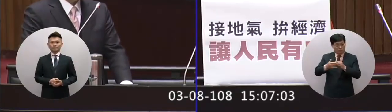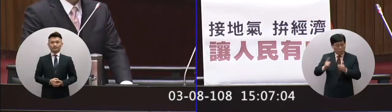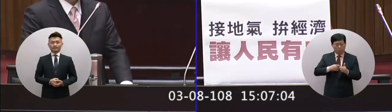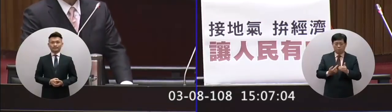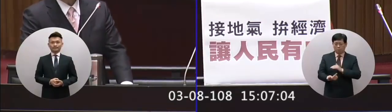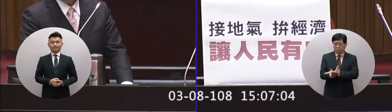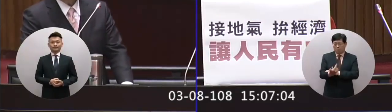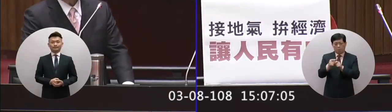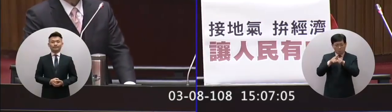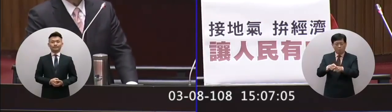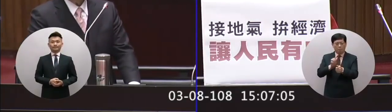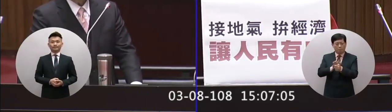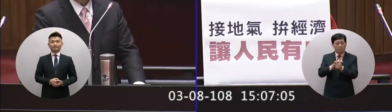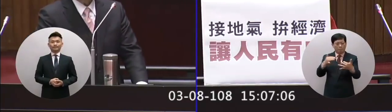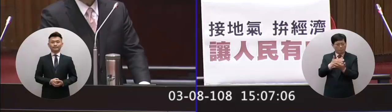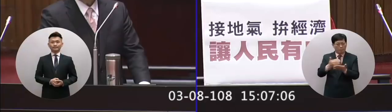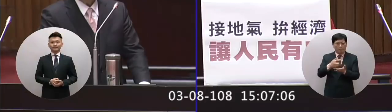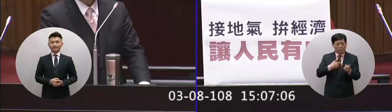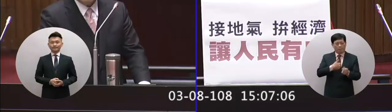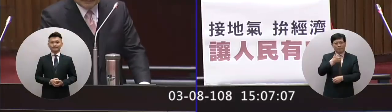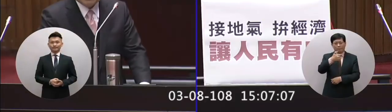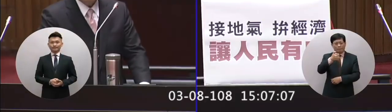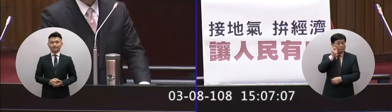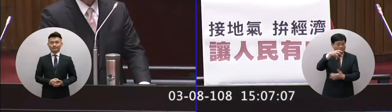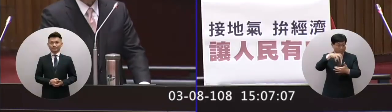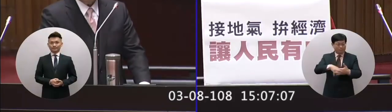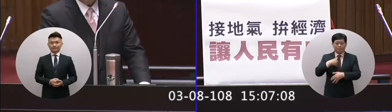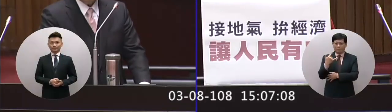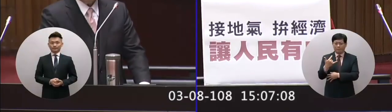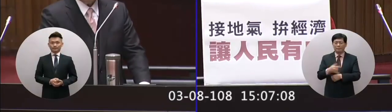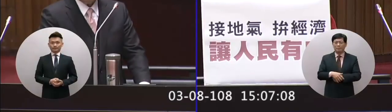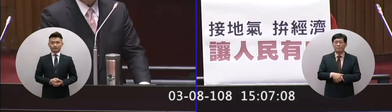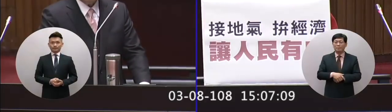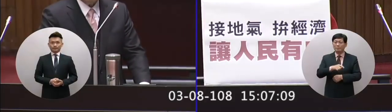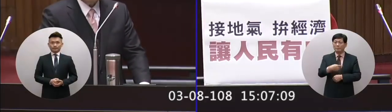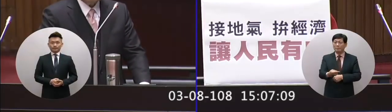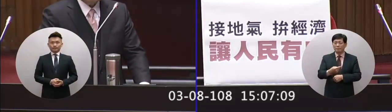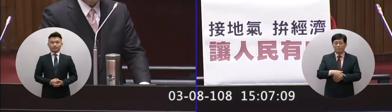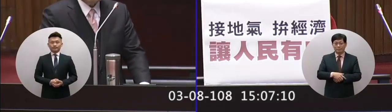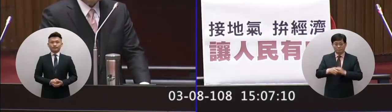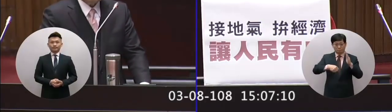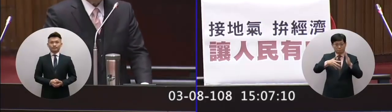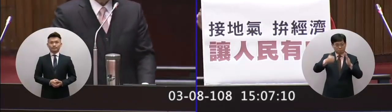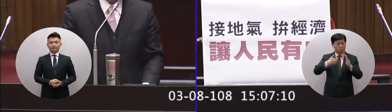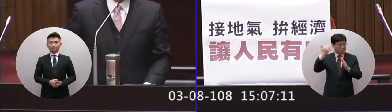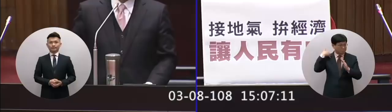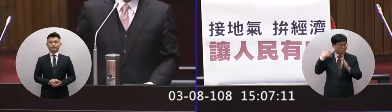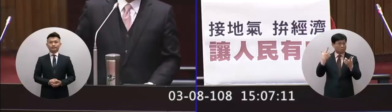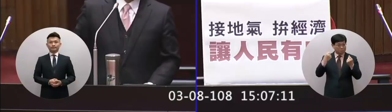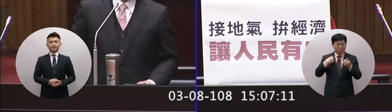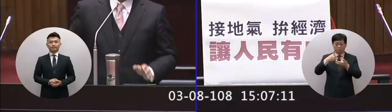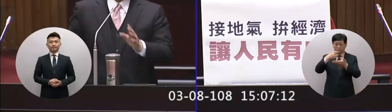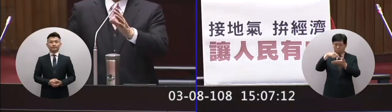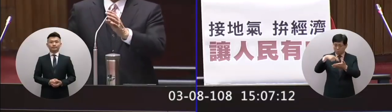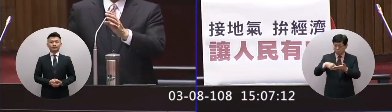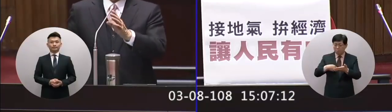气、愿意替人民解决问题的院长，非常感谢。一个月内我等。接下来，我想院长你之前盘点了好